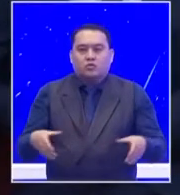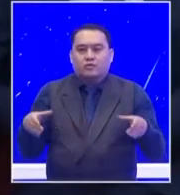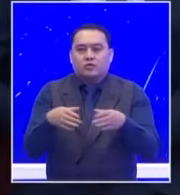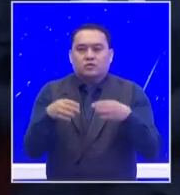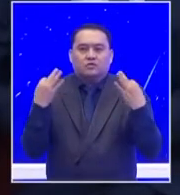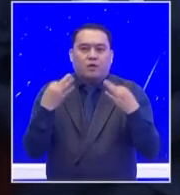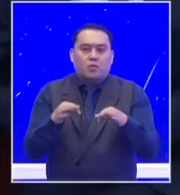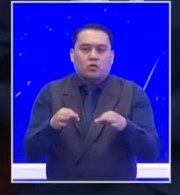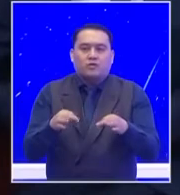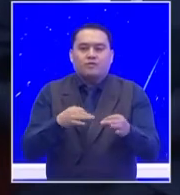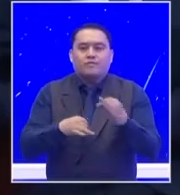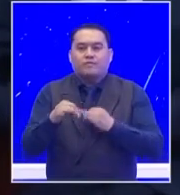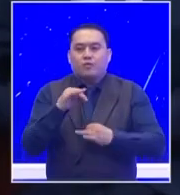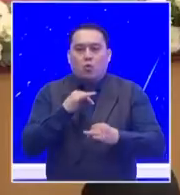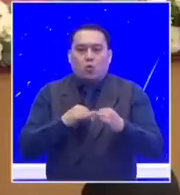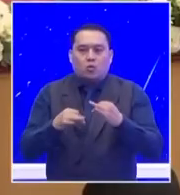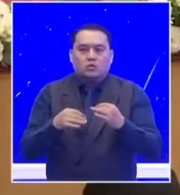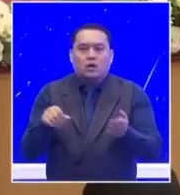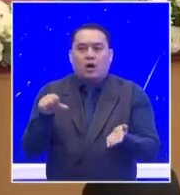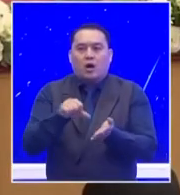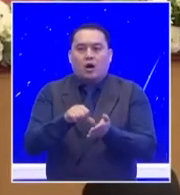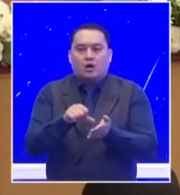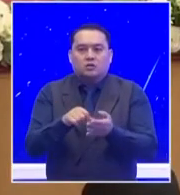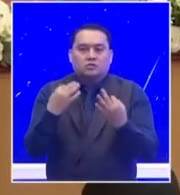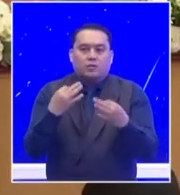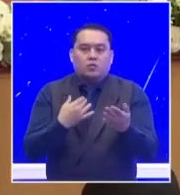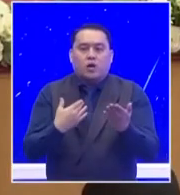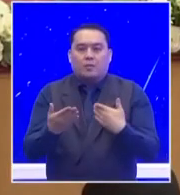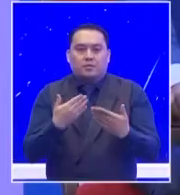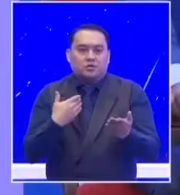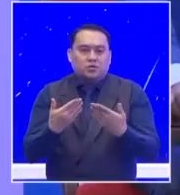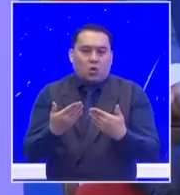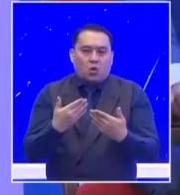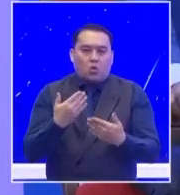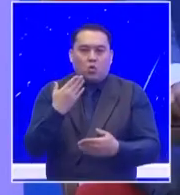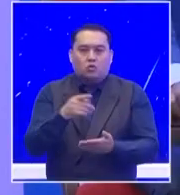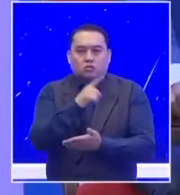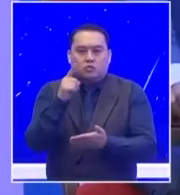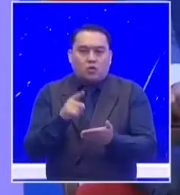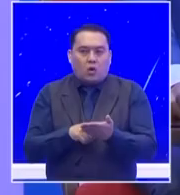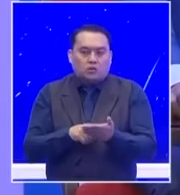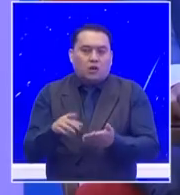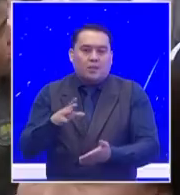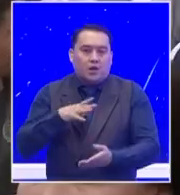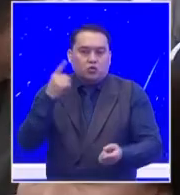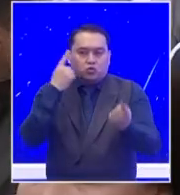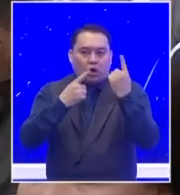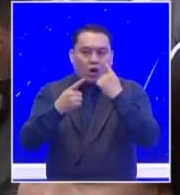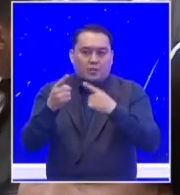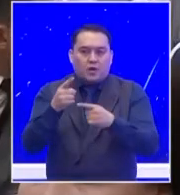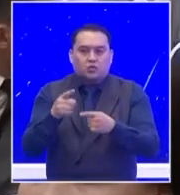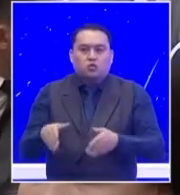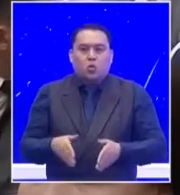форматта өтіп, Мақпал ақынын ортақ алған қатысушылар еркін пікір алмасты. Көкейіндегі сұрақтарын қойды. Шығармашылық жолы